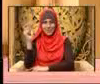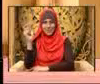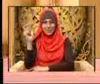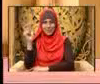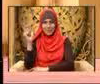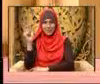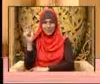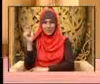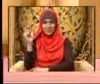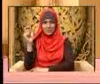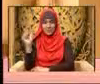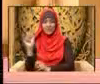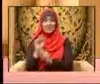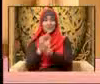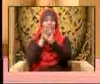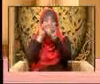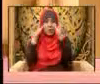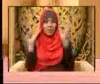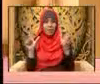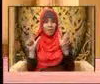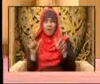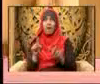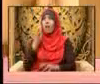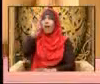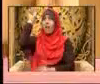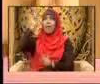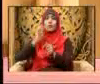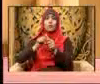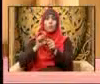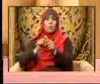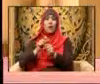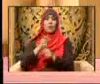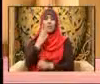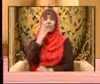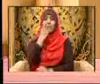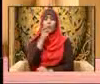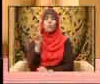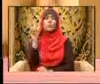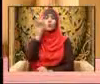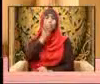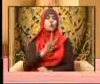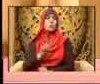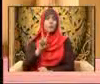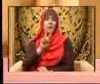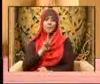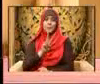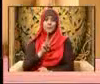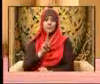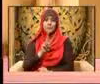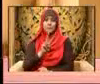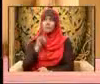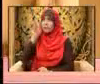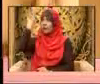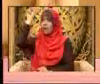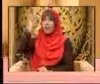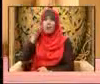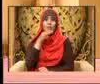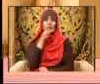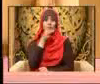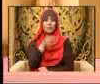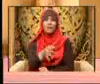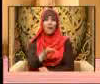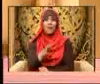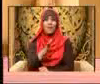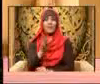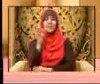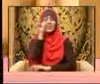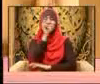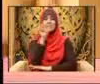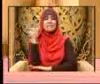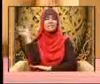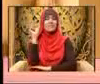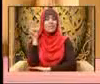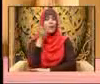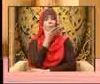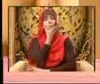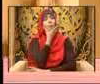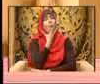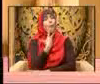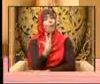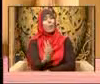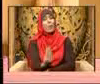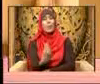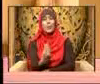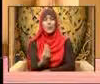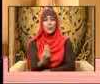المجتمع. ربنا سبحانه وتعالى يوم الجمعة، شوف ربي سبحانه وتعالى كيفاش ديننا مزيان وديننا